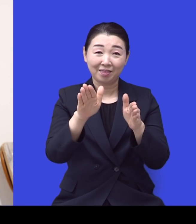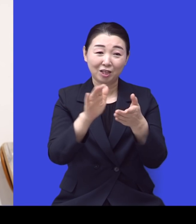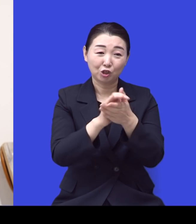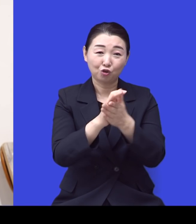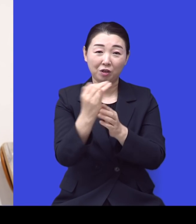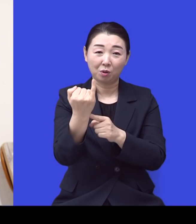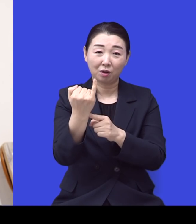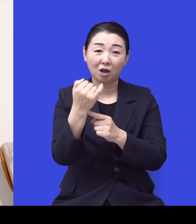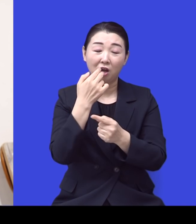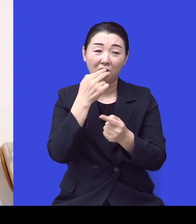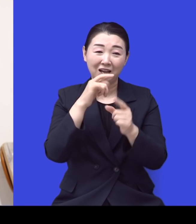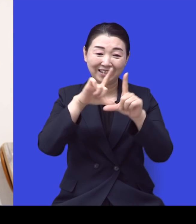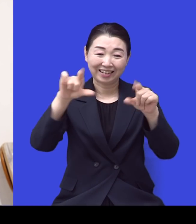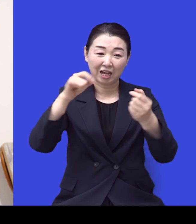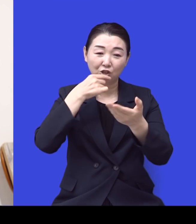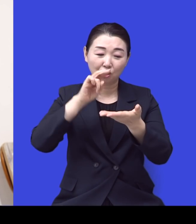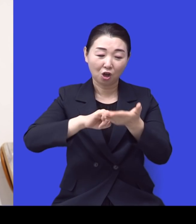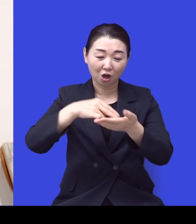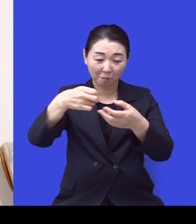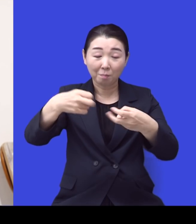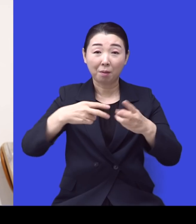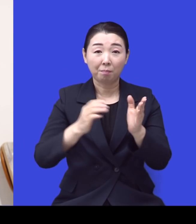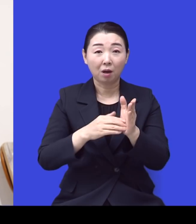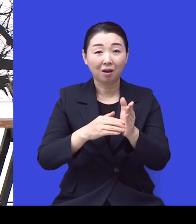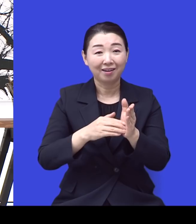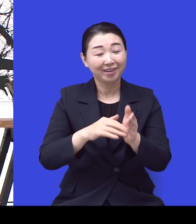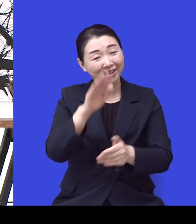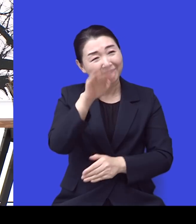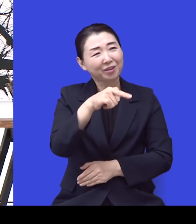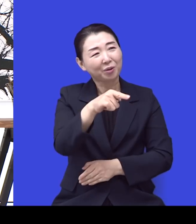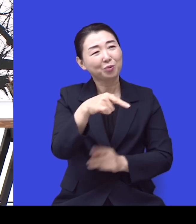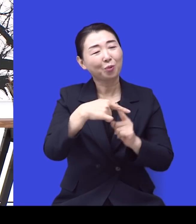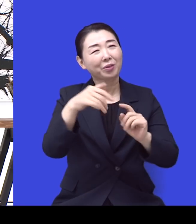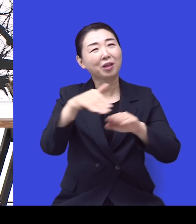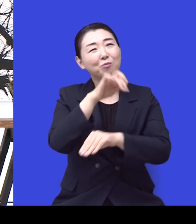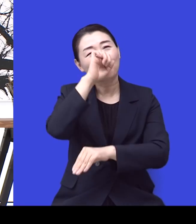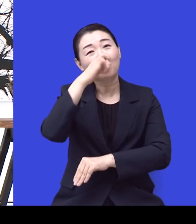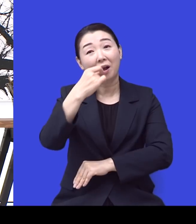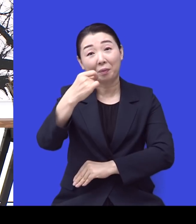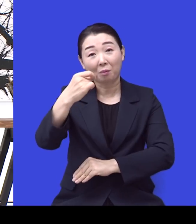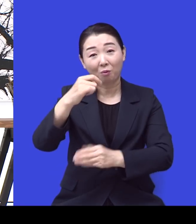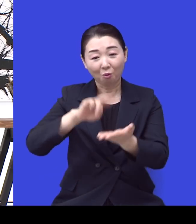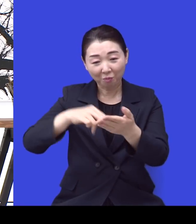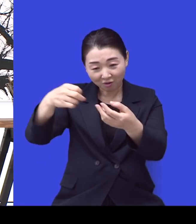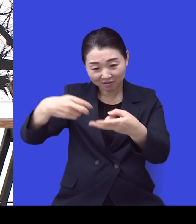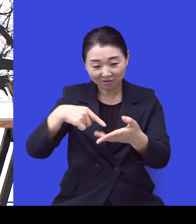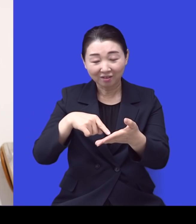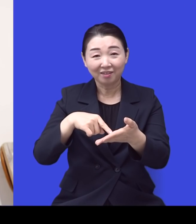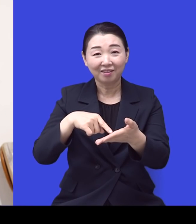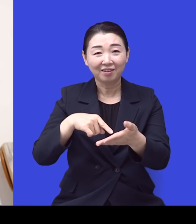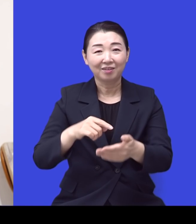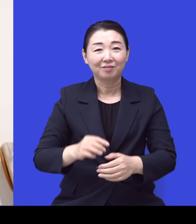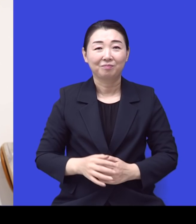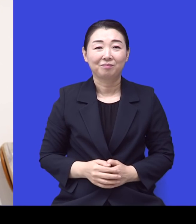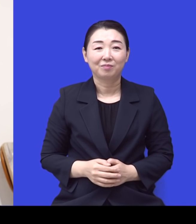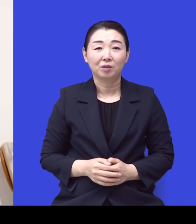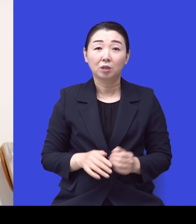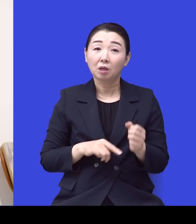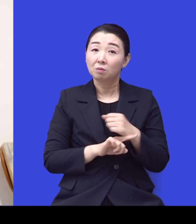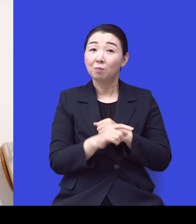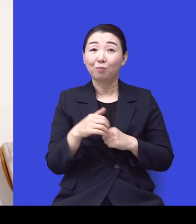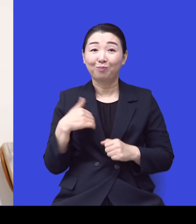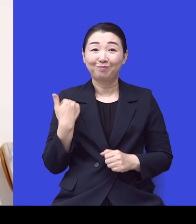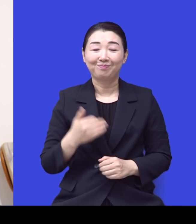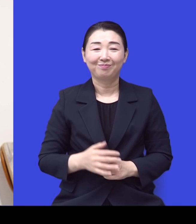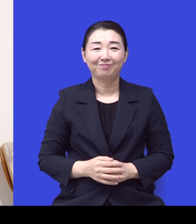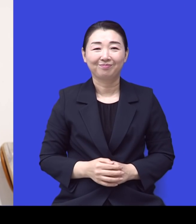써서 찬영아 나는 내가 교회 다녔으면 좋겠다 아. 그러는 거예요. 예. 근데 그게 뭘 의미하는지